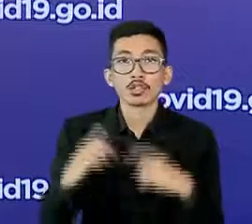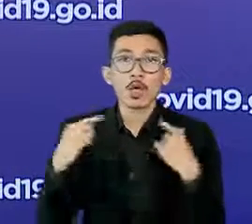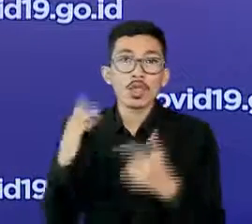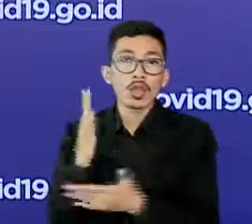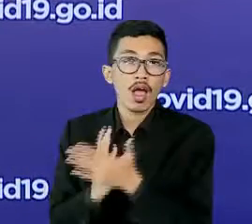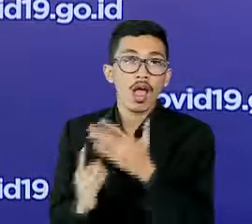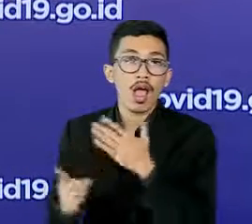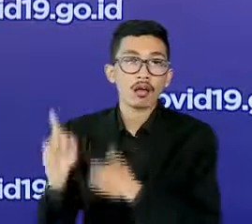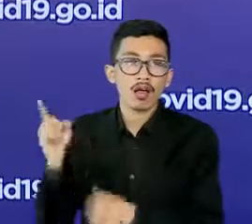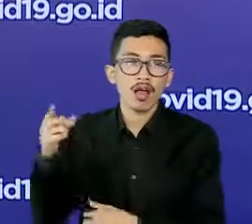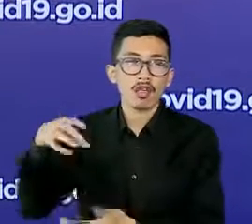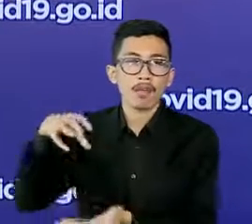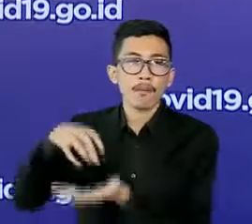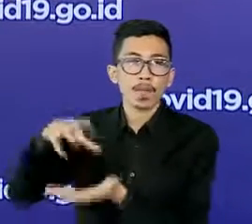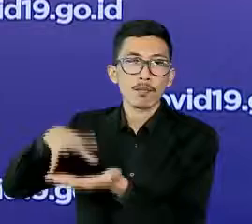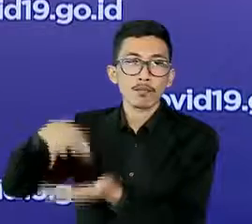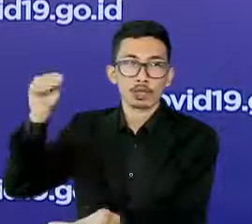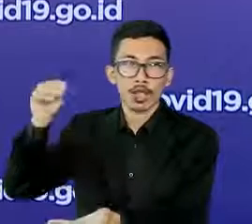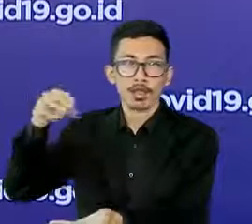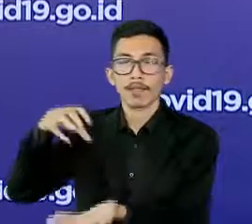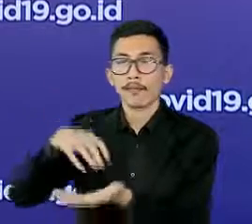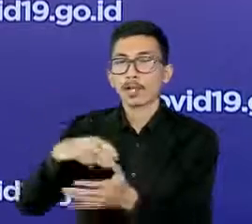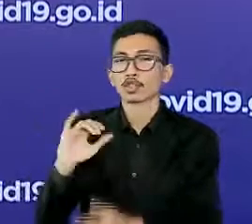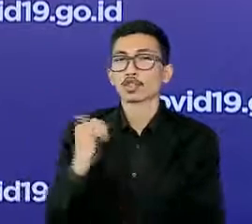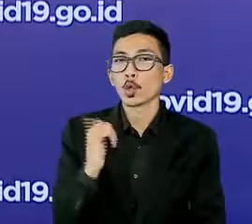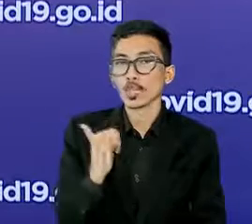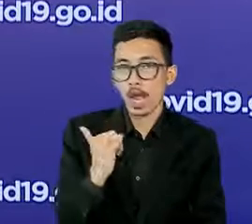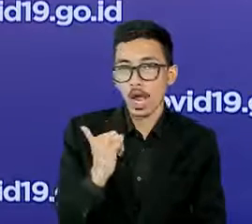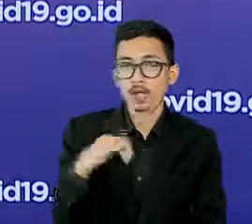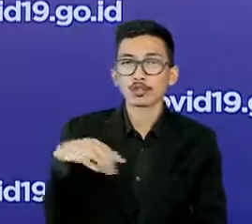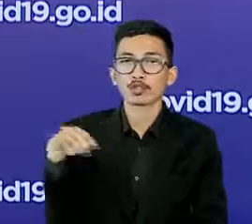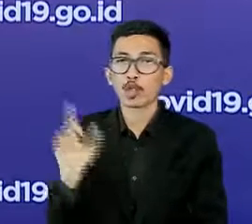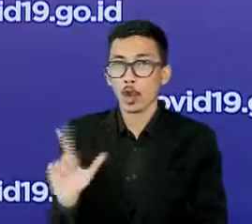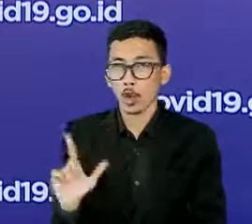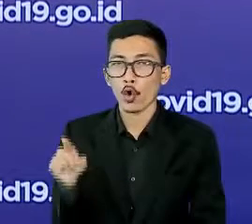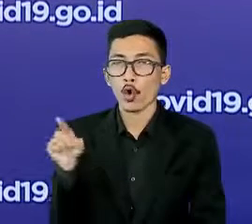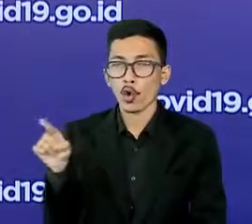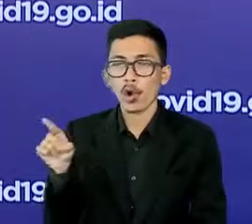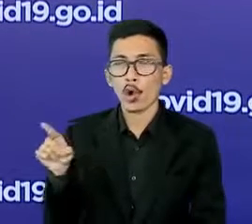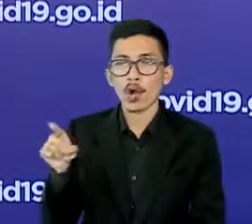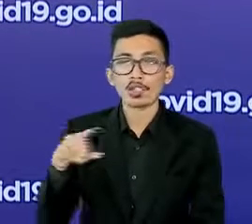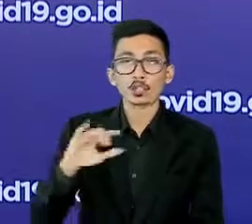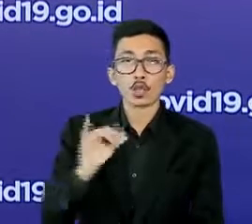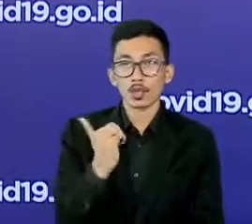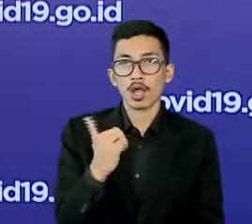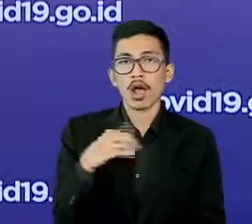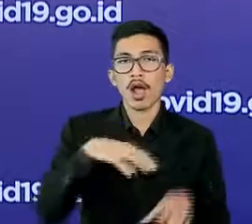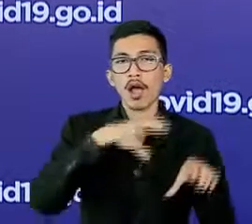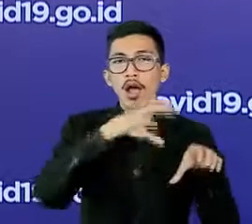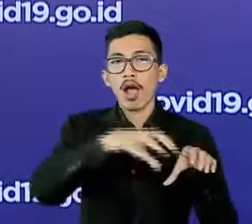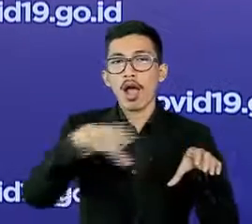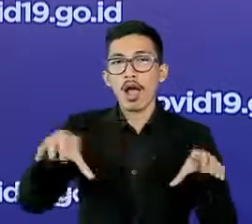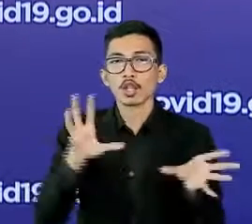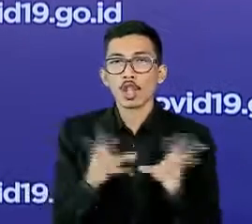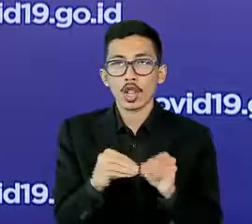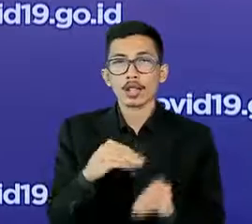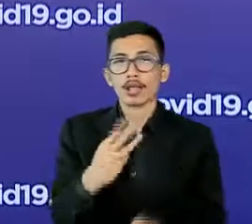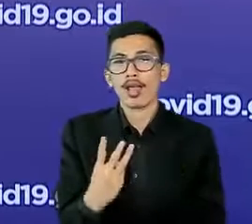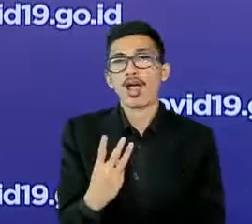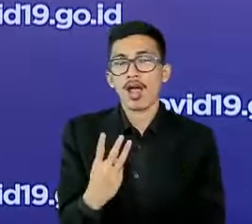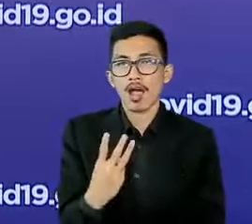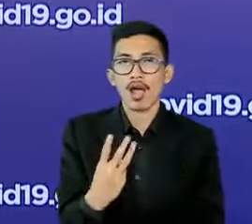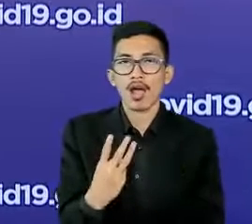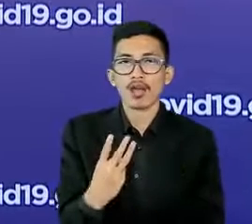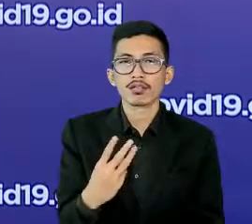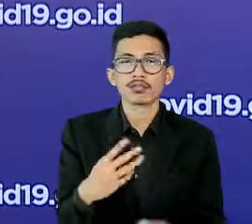yang kita perhatikan saat ini adalah Jogja dan Solo Jogja tak kita siapkan di tiga tempat yang akan bisa menampung